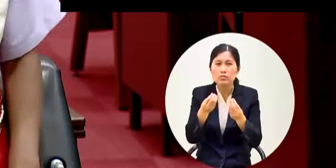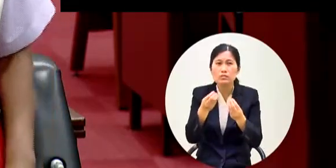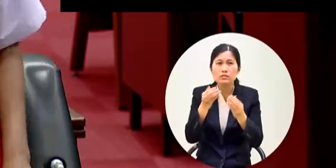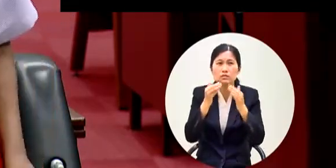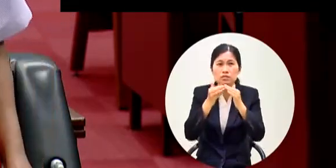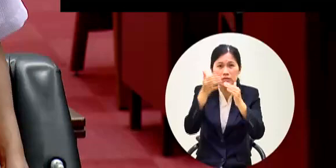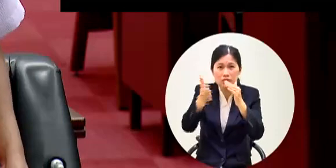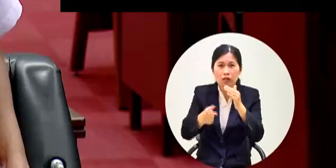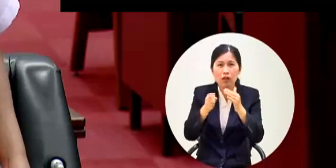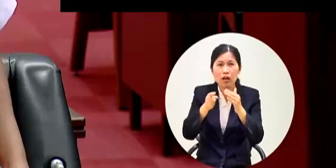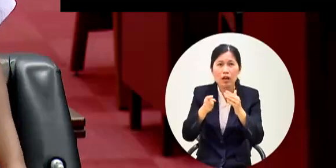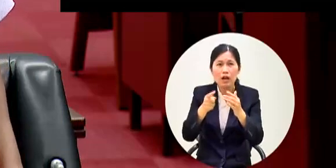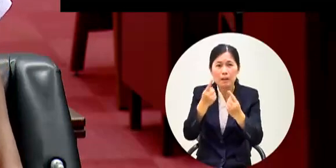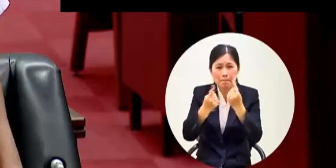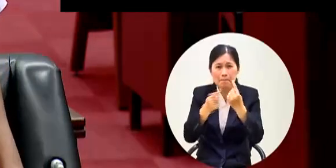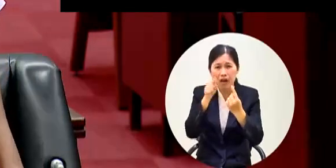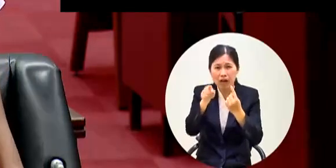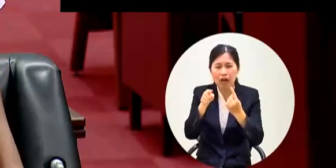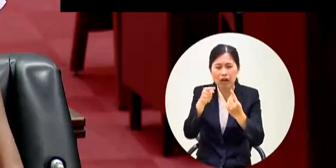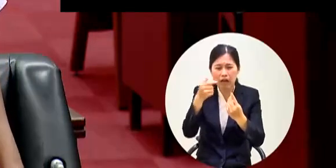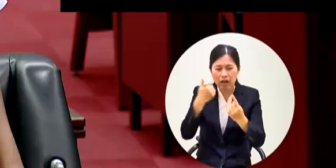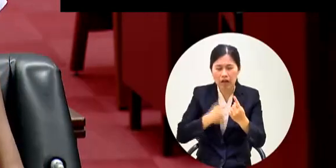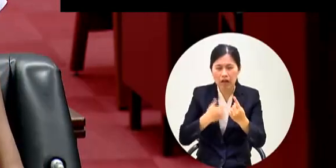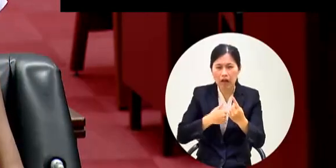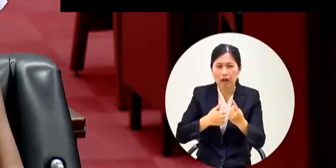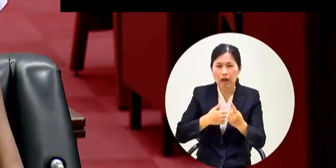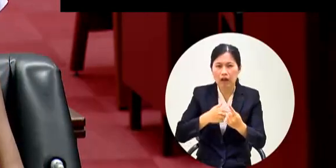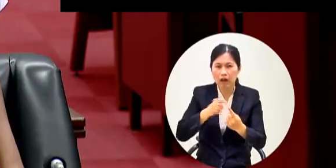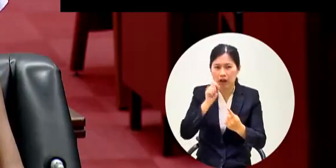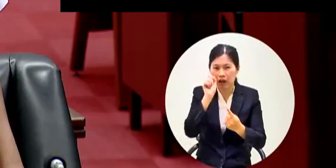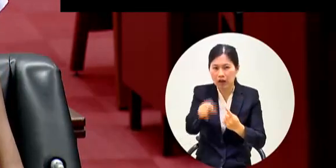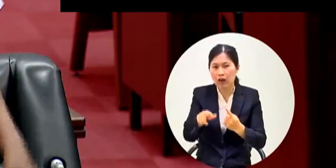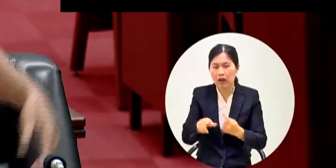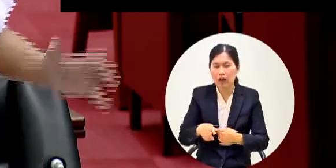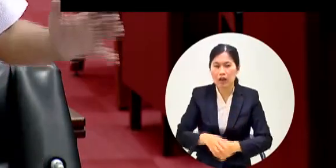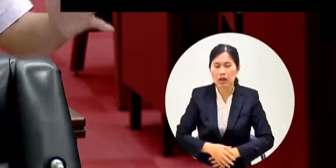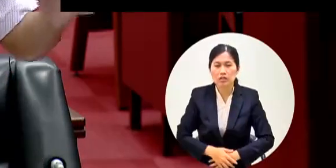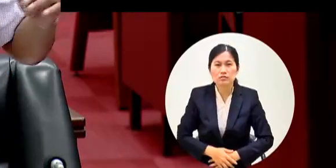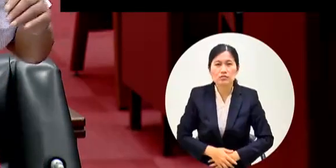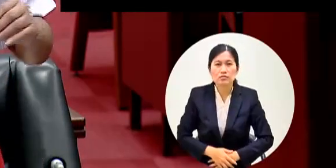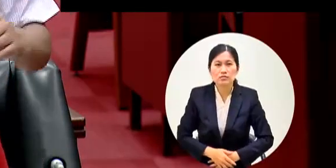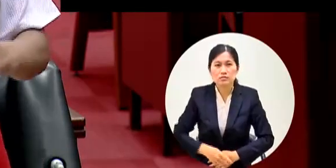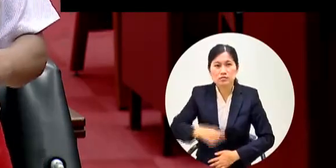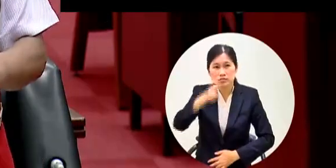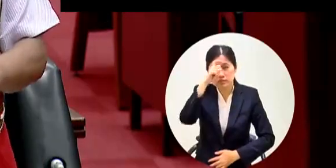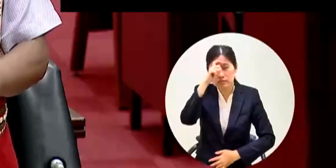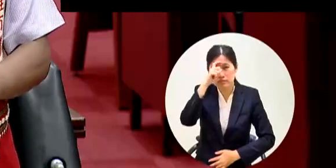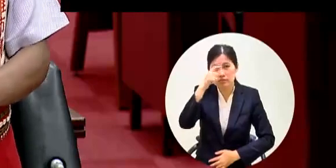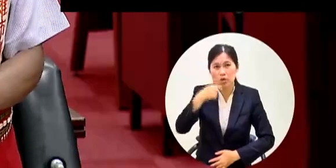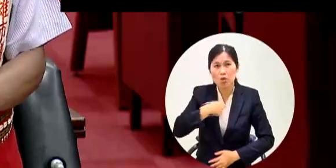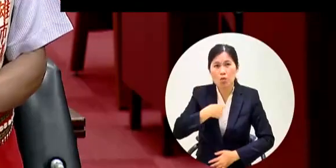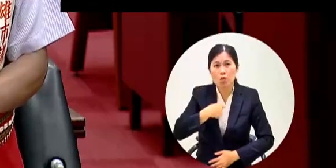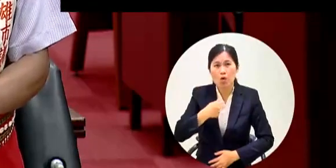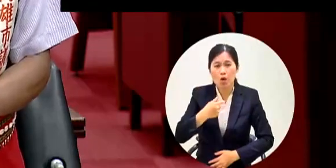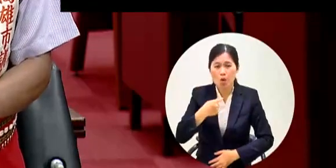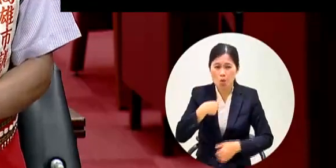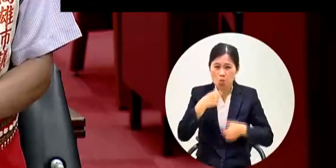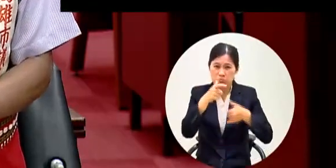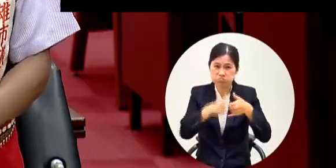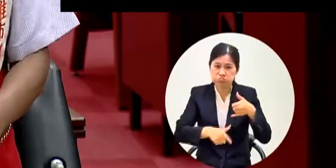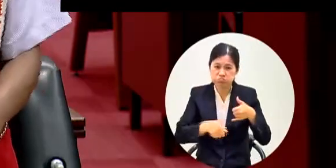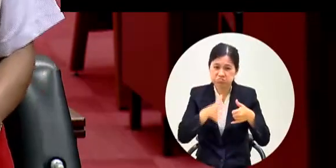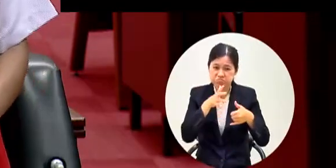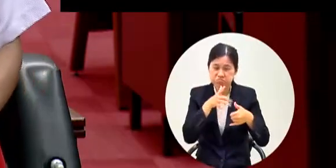了，你根本就没有抓到本席要的问题。市长还比你了